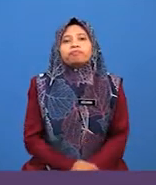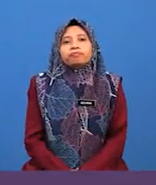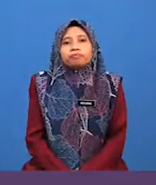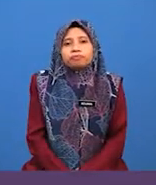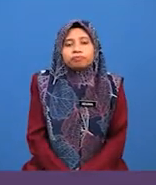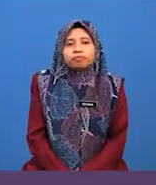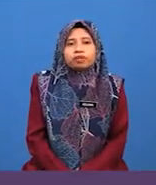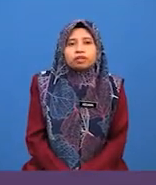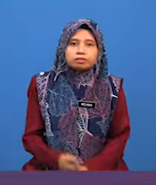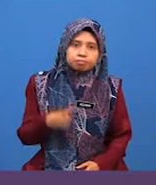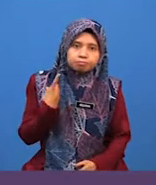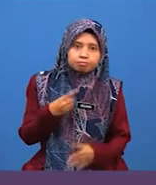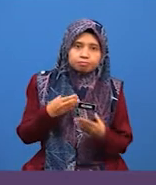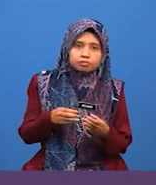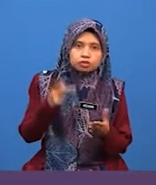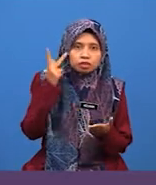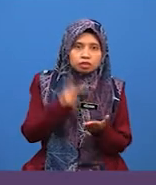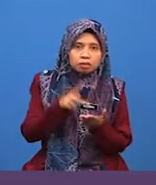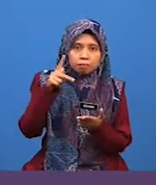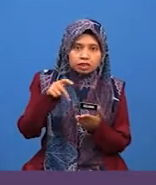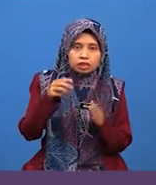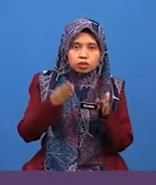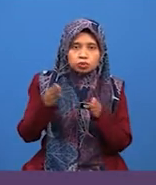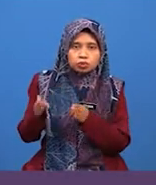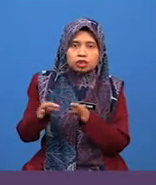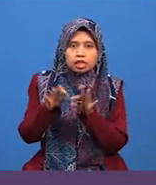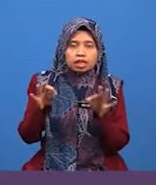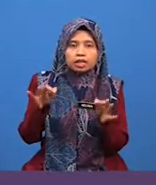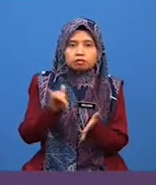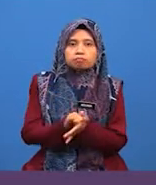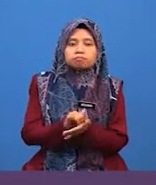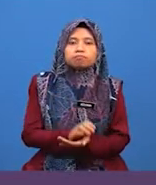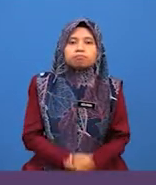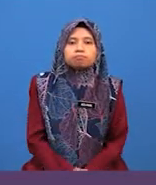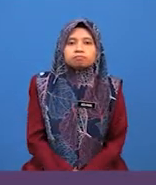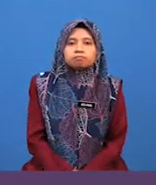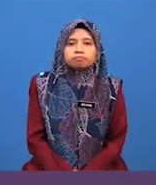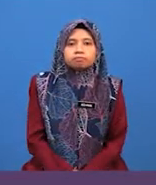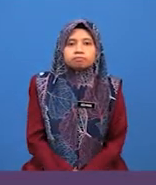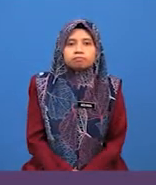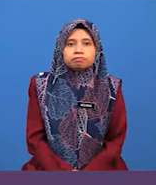Mari kita cuba kenal pasti pula susunan ayat yang kedua.